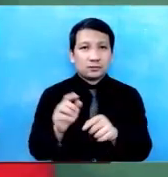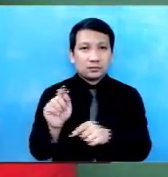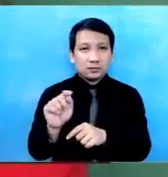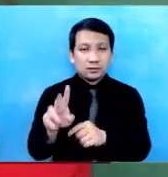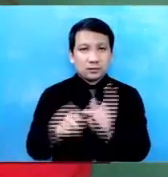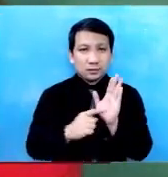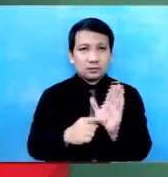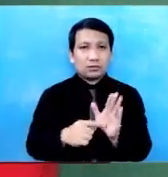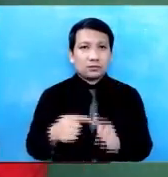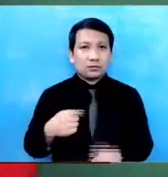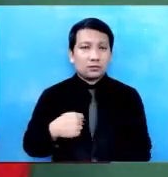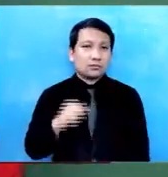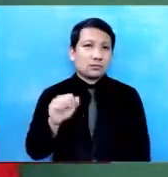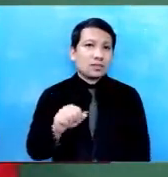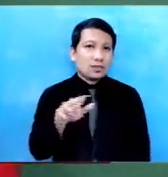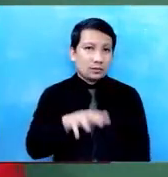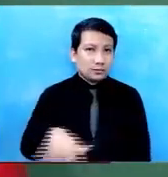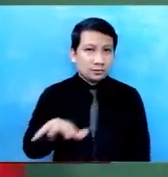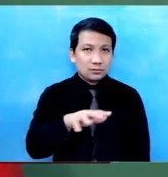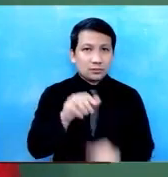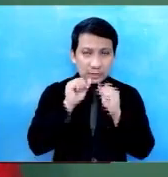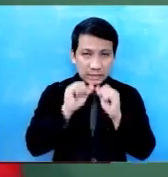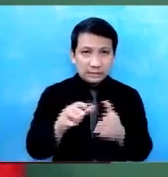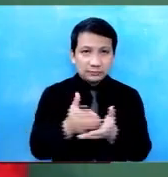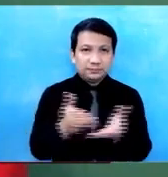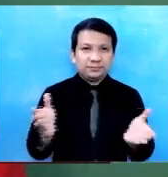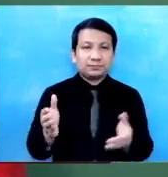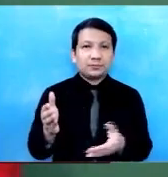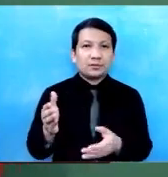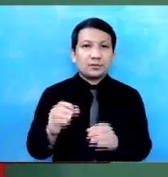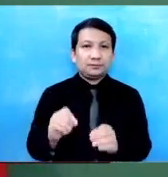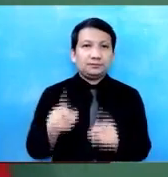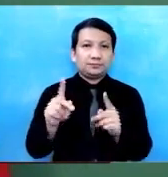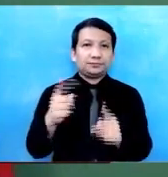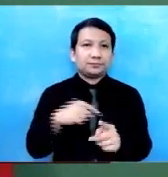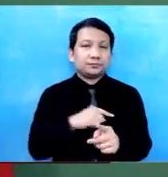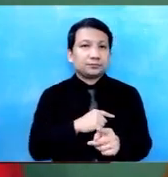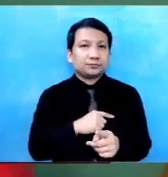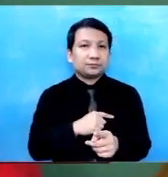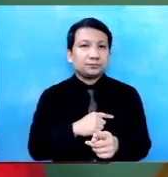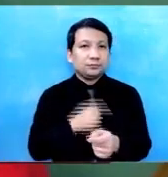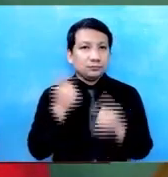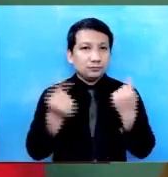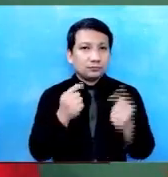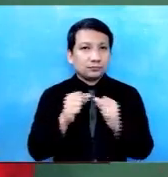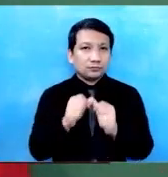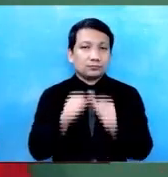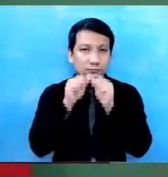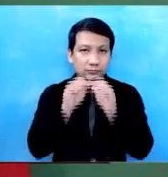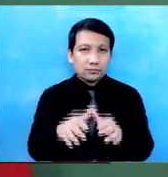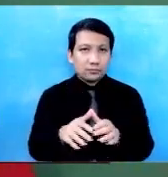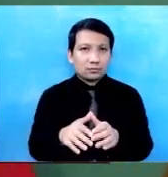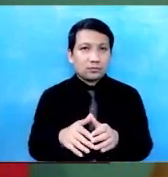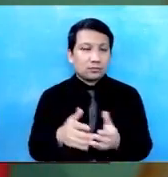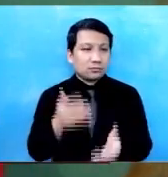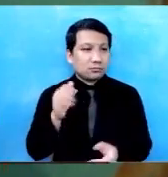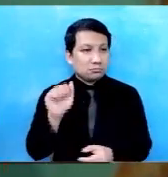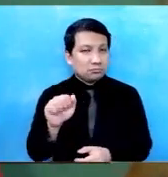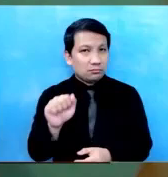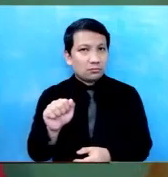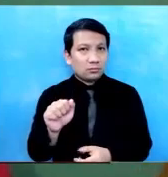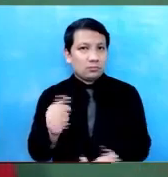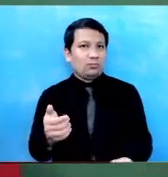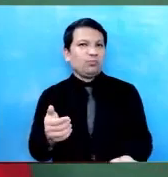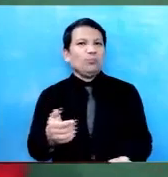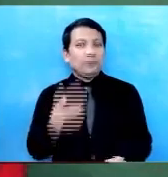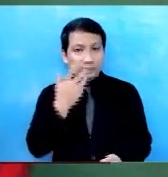naman, lahat ng blessings, lahat ng opportunity, syempre, I consider that a blessing. And of course, Ano ba? Sino